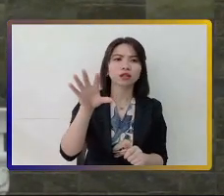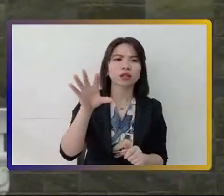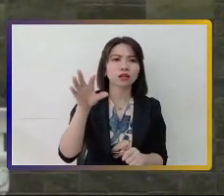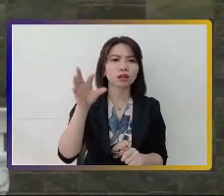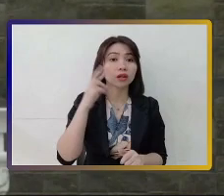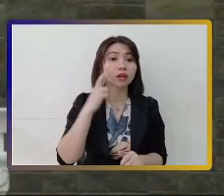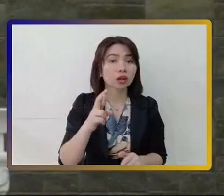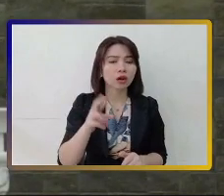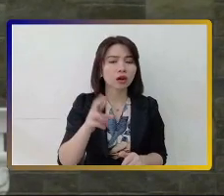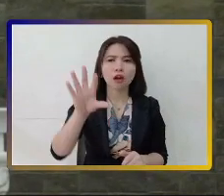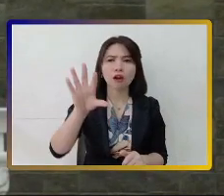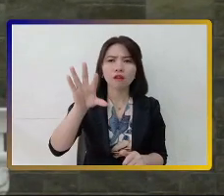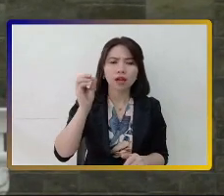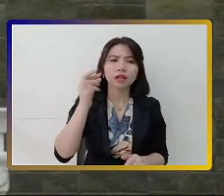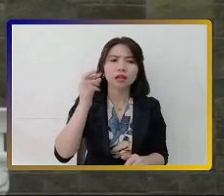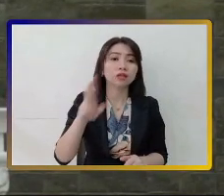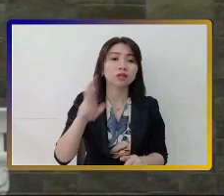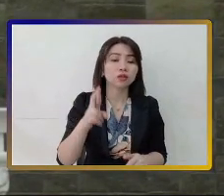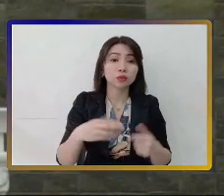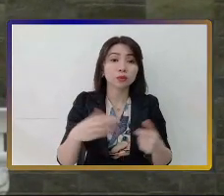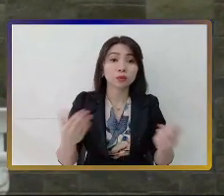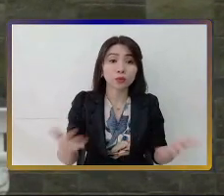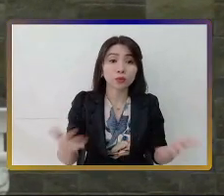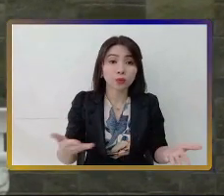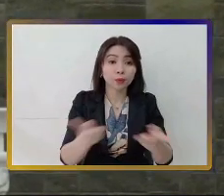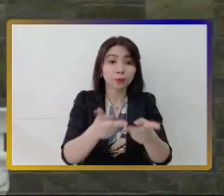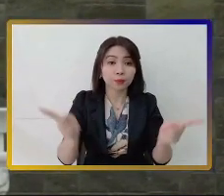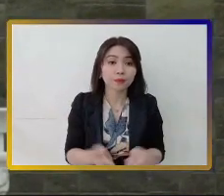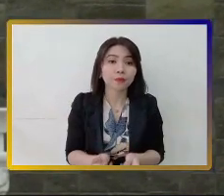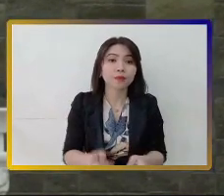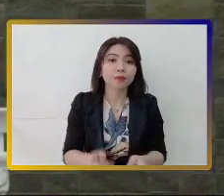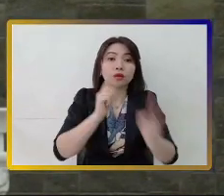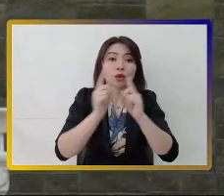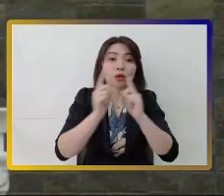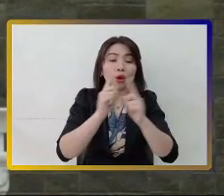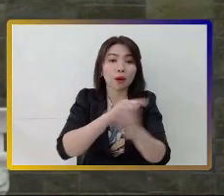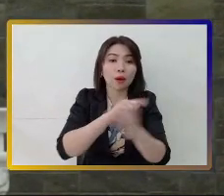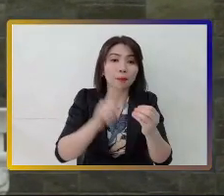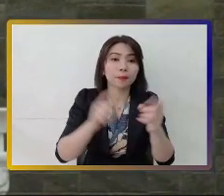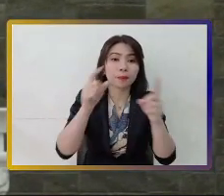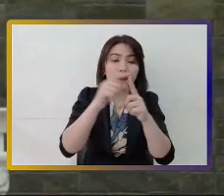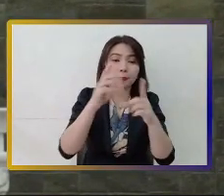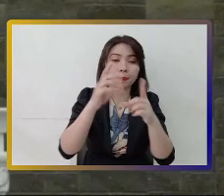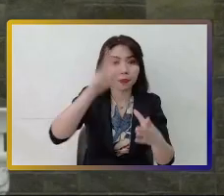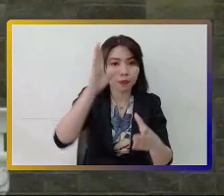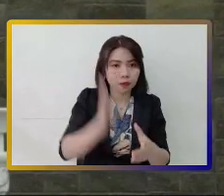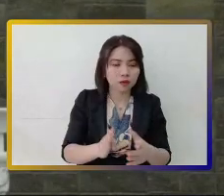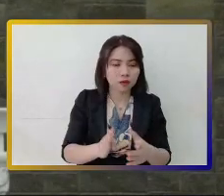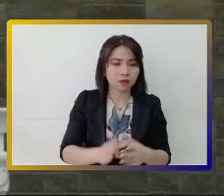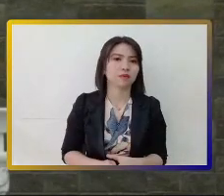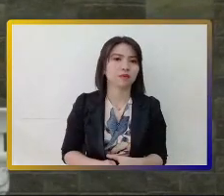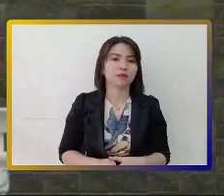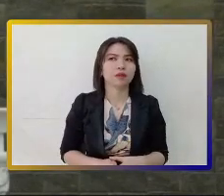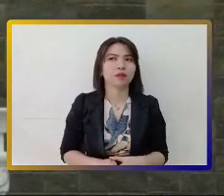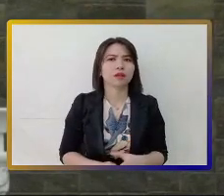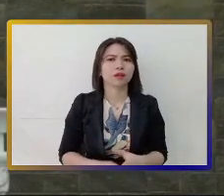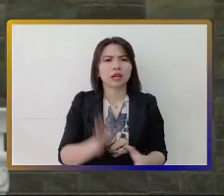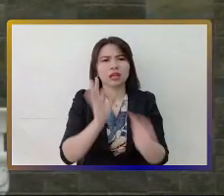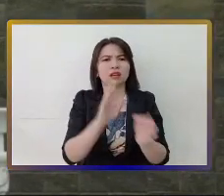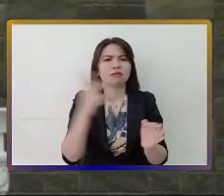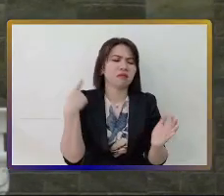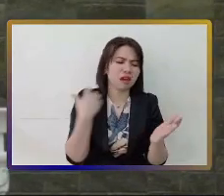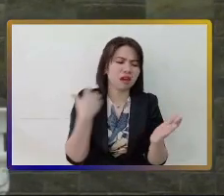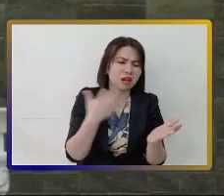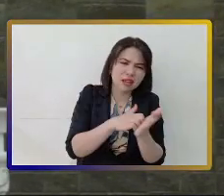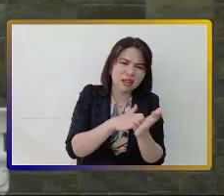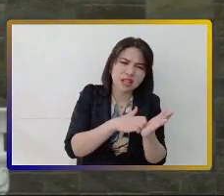Diyos. Kung meron man pong magbibigay ng excuse at siguro naman ay madaling unawain na siya ay pwede nang hindi umatend sa church. Ay